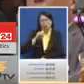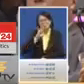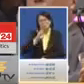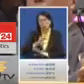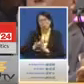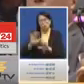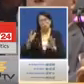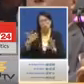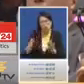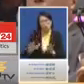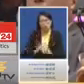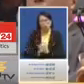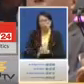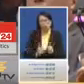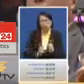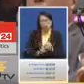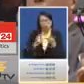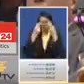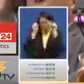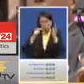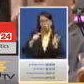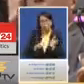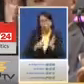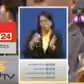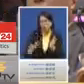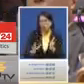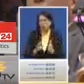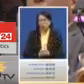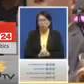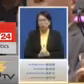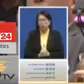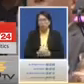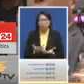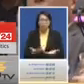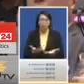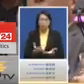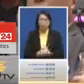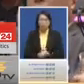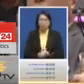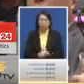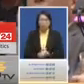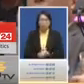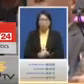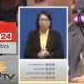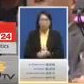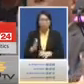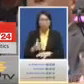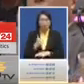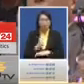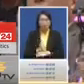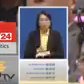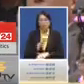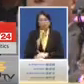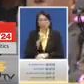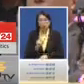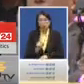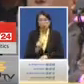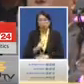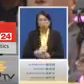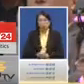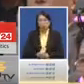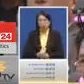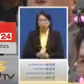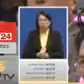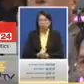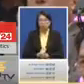แล้วก็ท่านรองนายกท่านก็รับรองหมดท่านครับนักการเมืองเขาบอกว่า